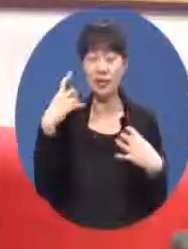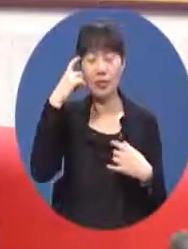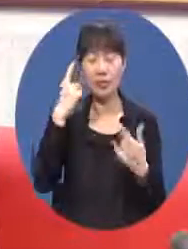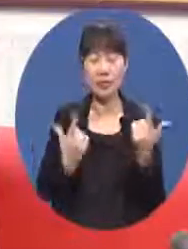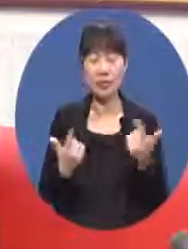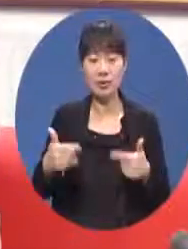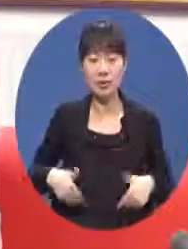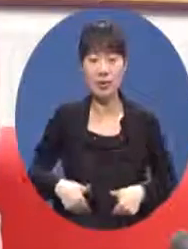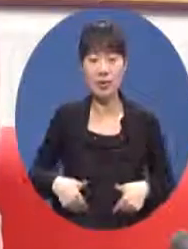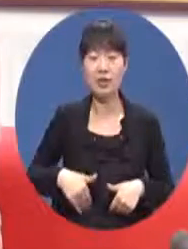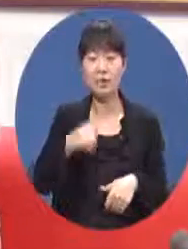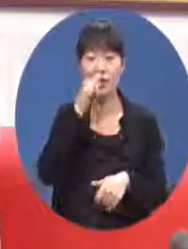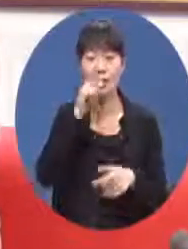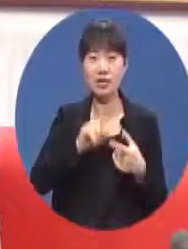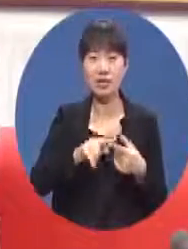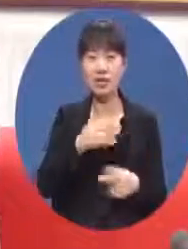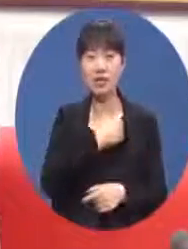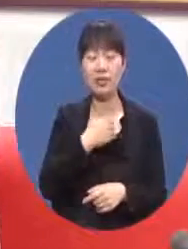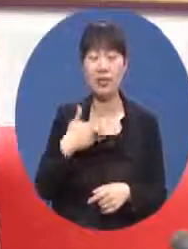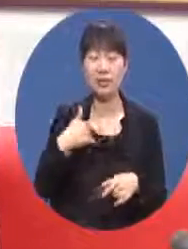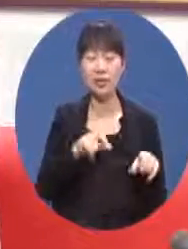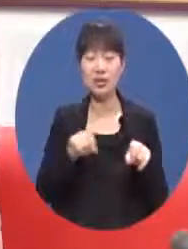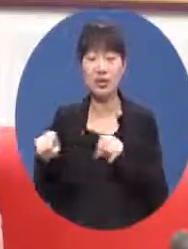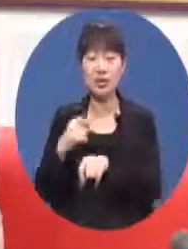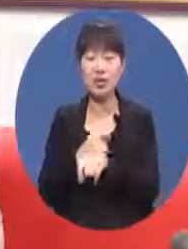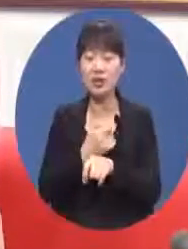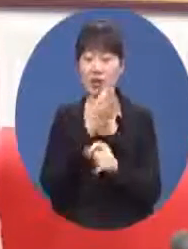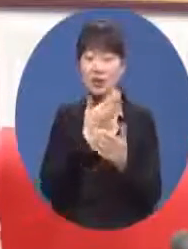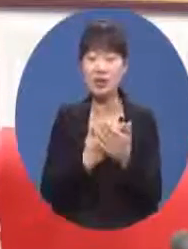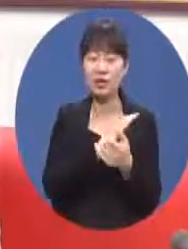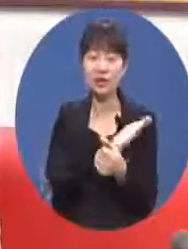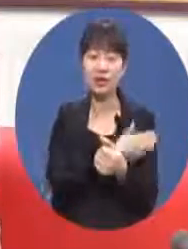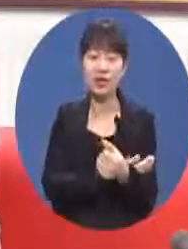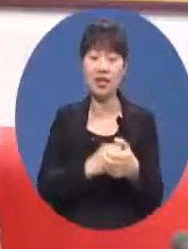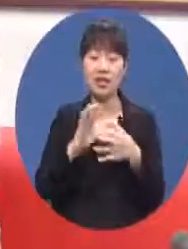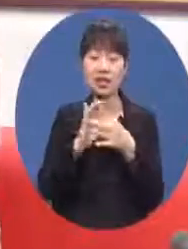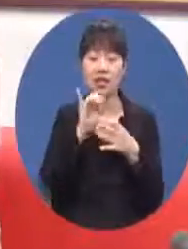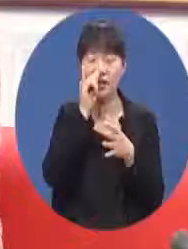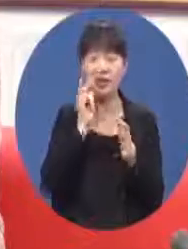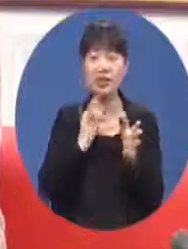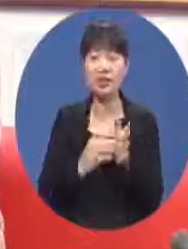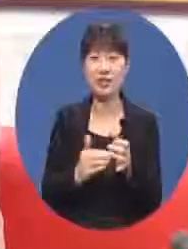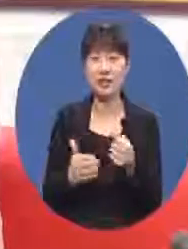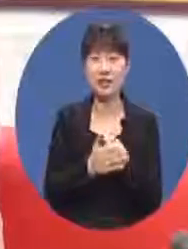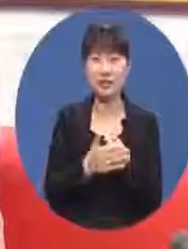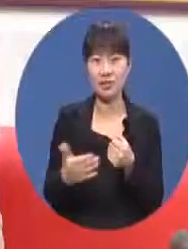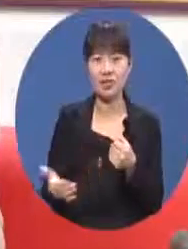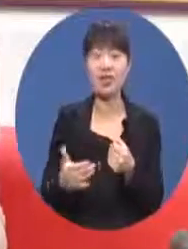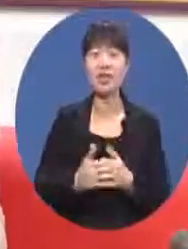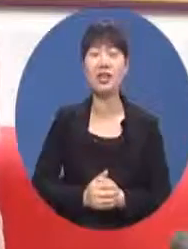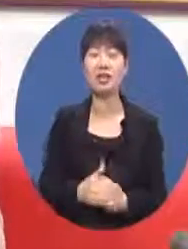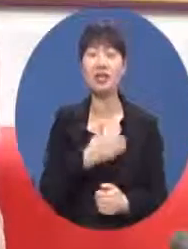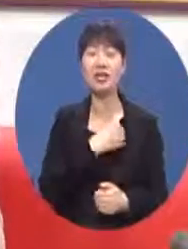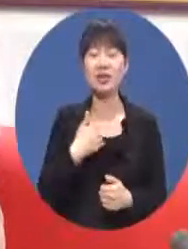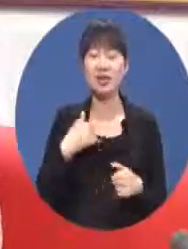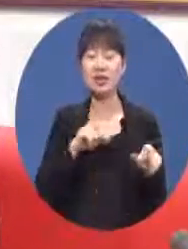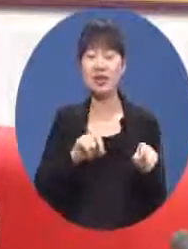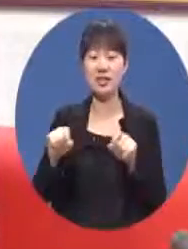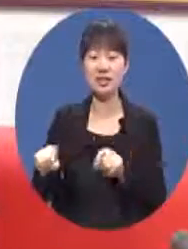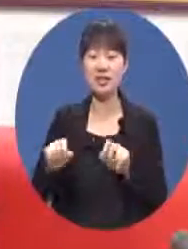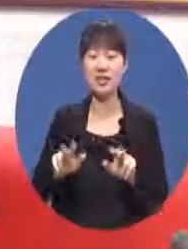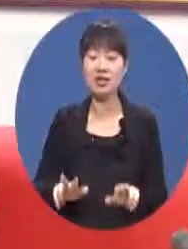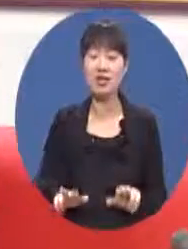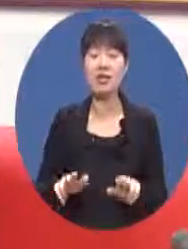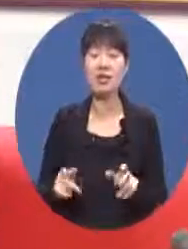조절을 해줘야 되냐면 이것은 만족지연이라고 하는 중요한 능력과 연결되기 때문에 그렇습니다. 만족지연. 네네. 네. 만족지연이라는 건 내가